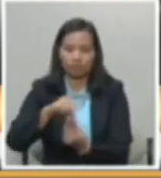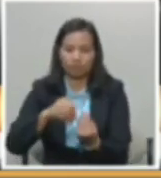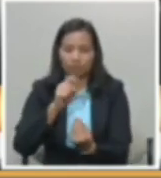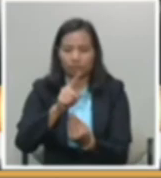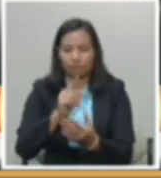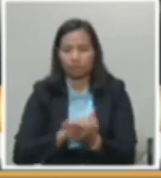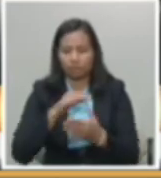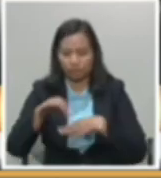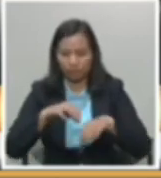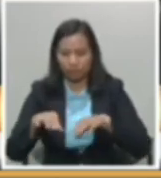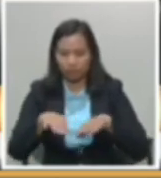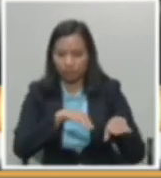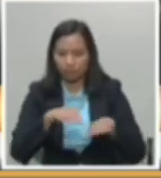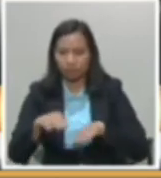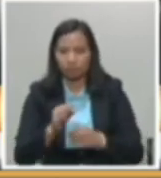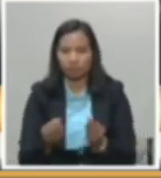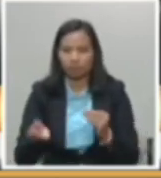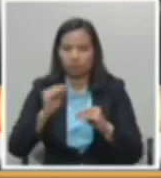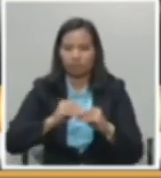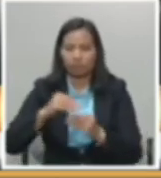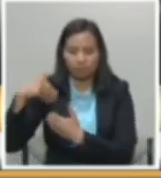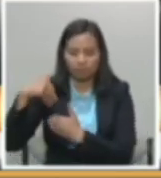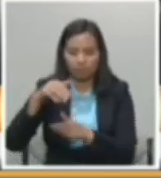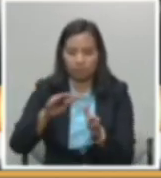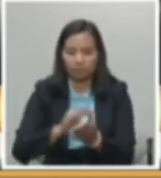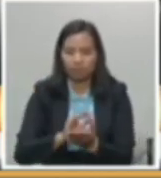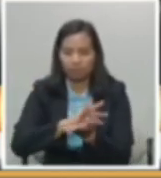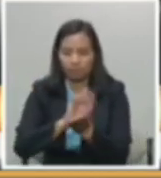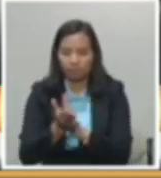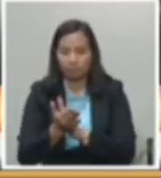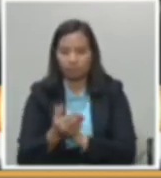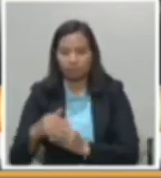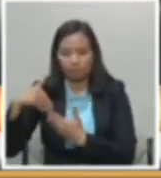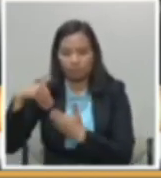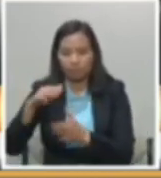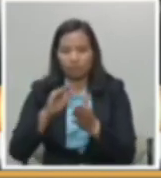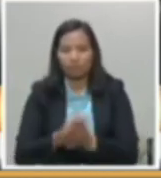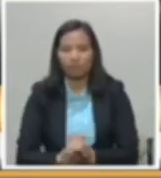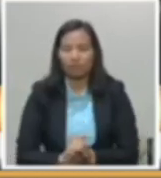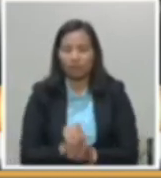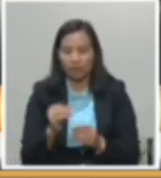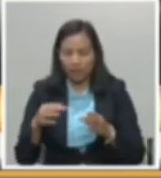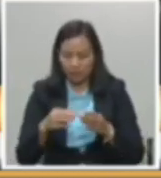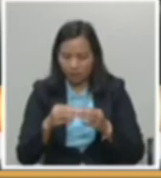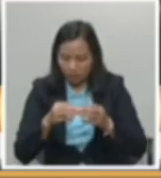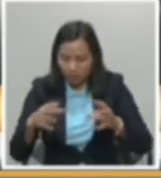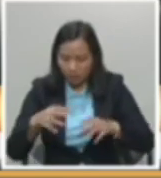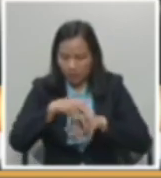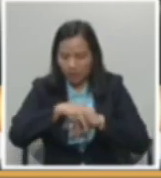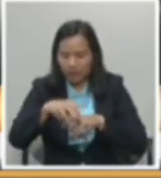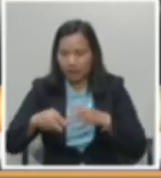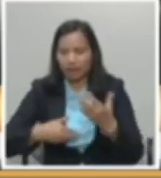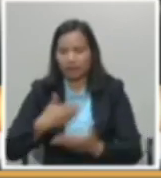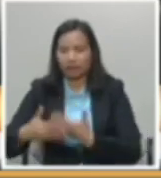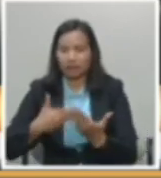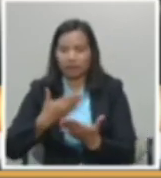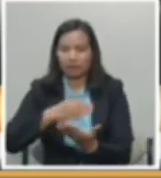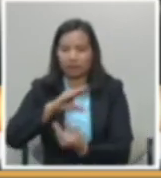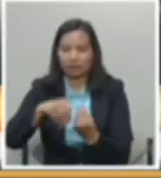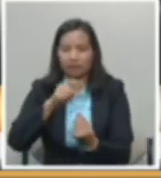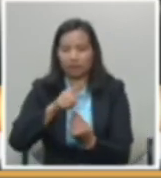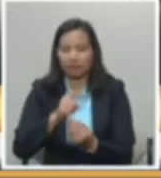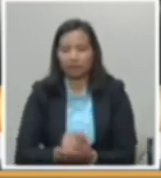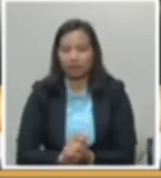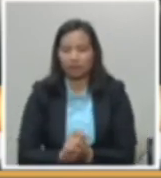จะจัดเตรียมมาตรการเพิ่มช่องทางการส่งออกปรับปรุงทิศทางการส่งออกรวมถึงการขยายความร่วมมือทางการค้าและเศรษฐกิจกับประเทศ